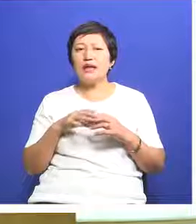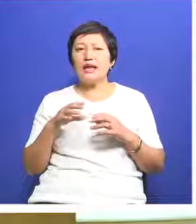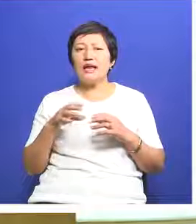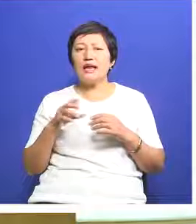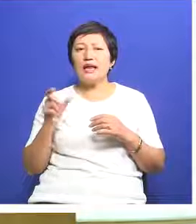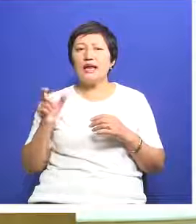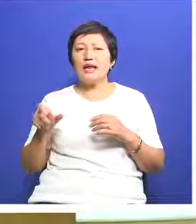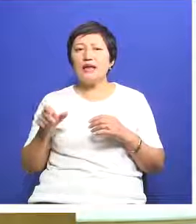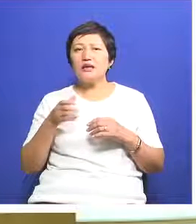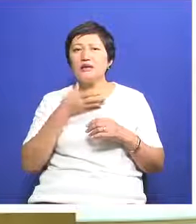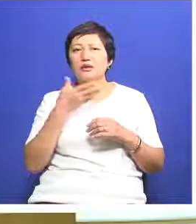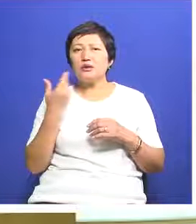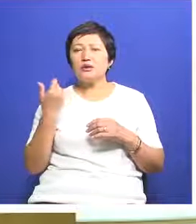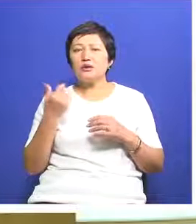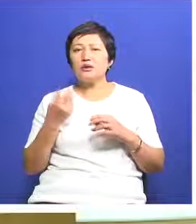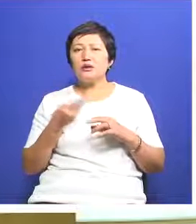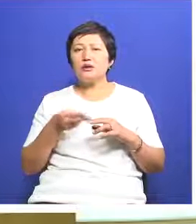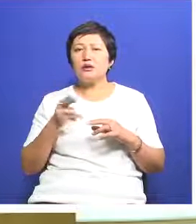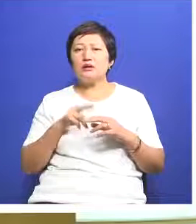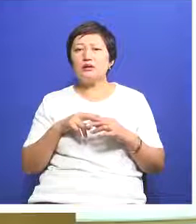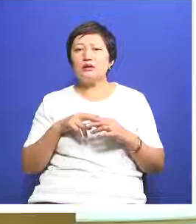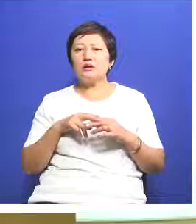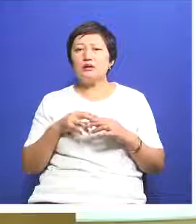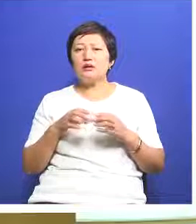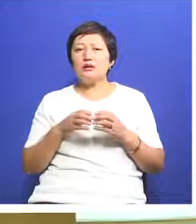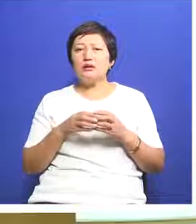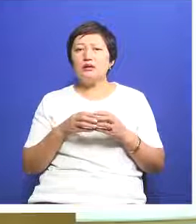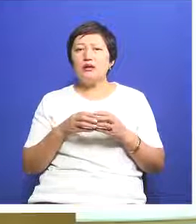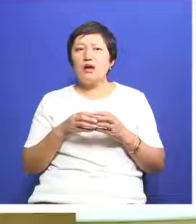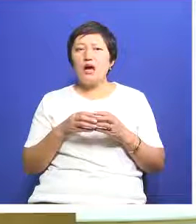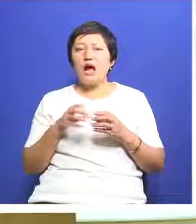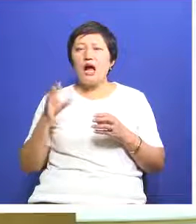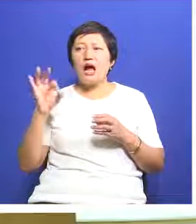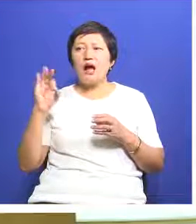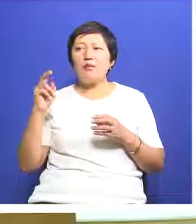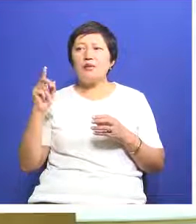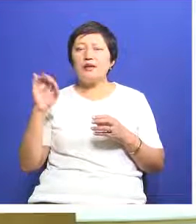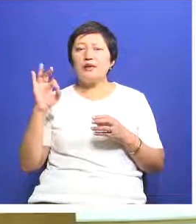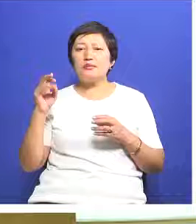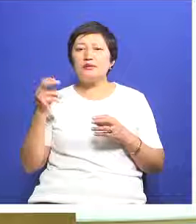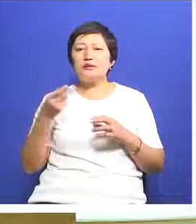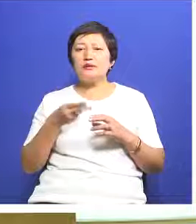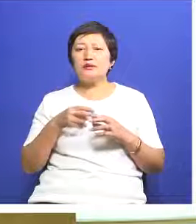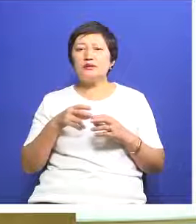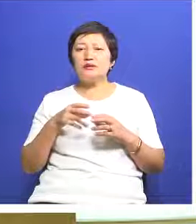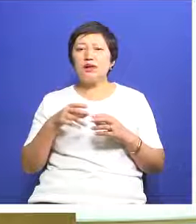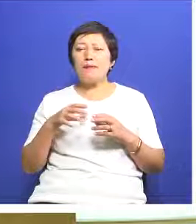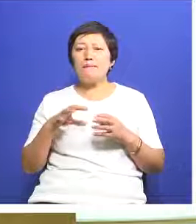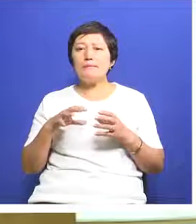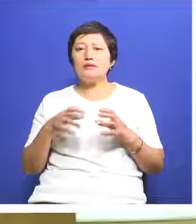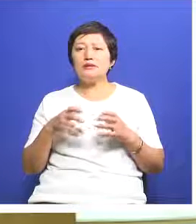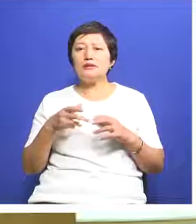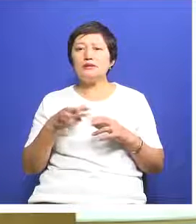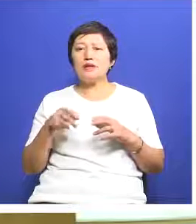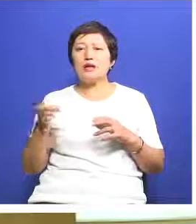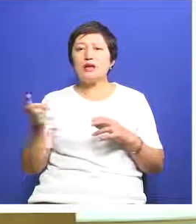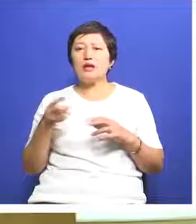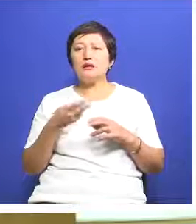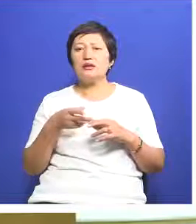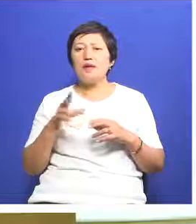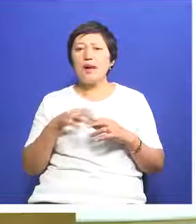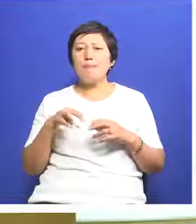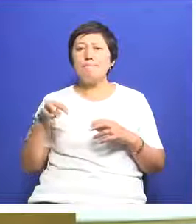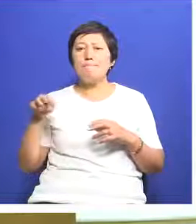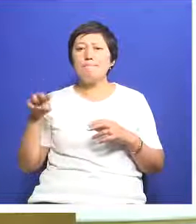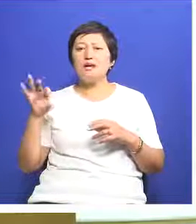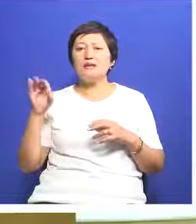егесіз болып тұрған. Оны коммуналдық меншікке ауданның коммуналдық меншігіне алдырдық. Қазір